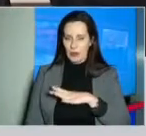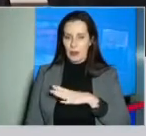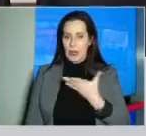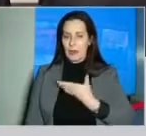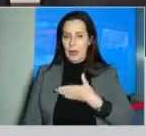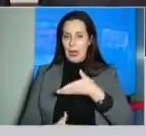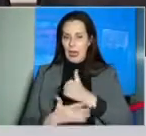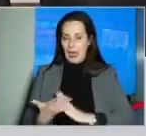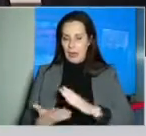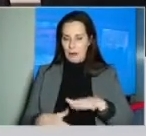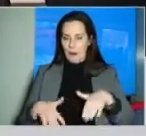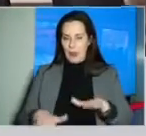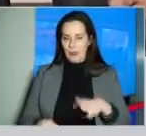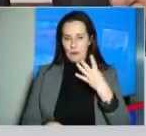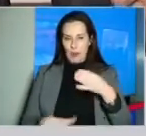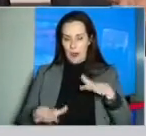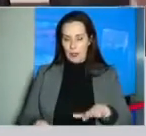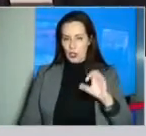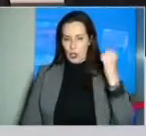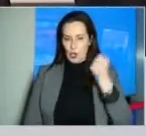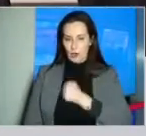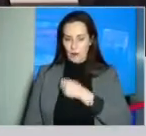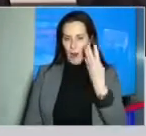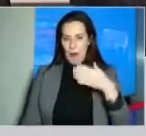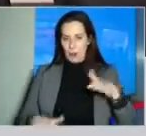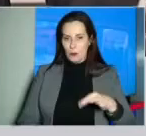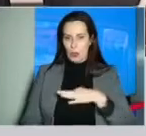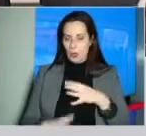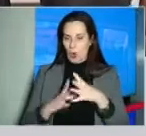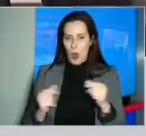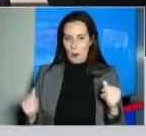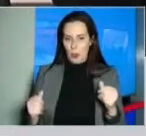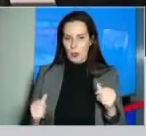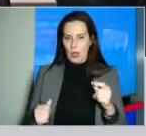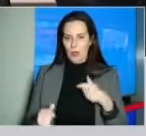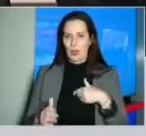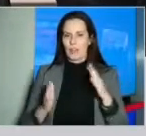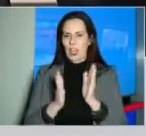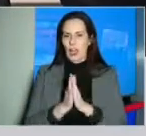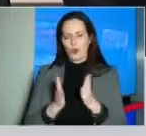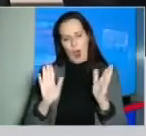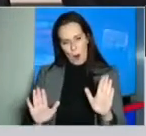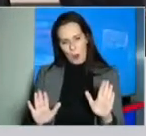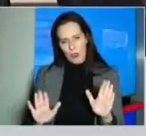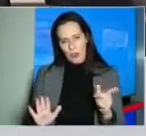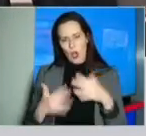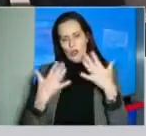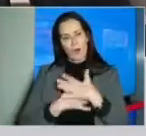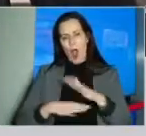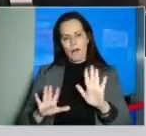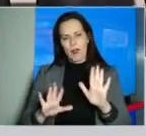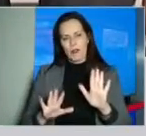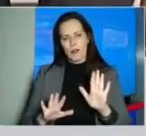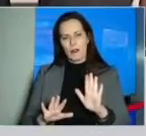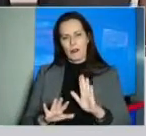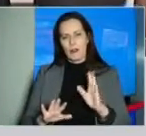חצי מנדט, רבע מנדט, וארבעה מנדטים של הציונות הדתית, וארבעה מנדטים שלנו ילכו לאיבוד. אז אנחנו ביקשנו, רבותיי, לא סיפור אהבה. הרב